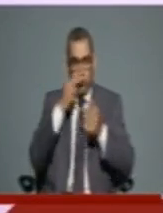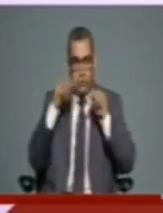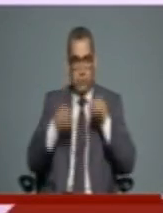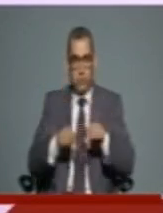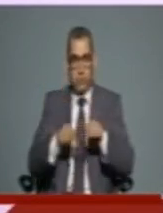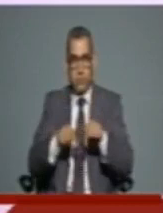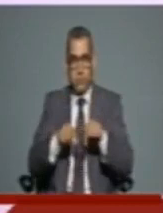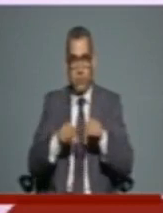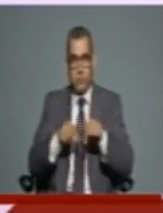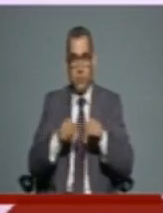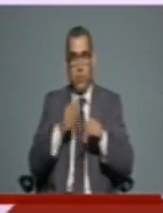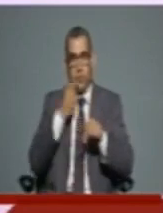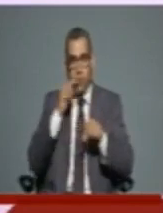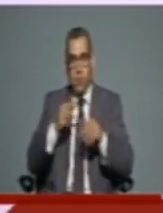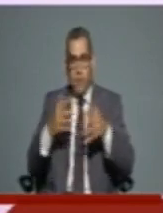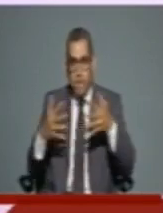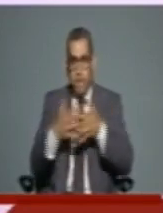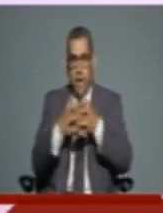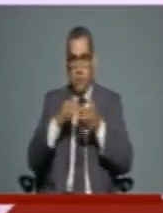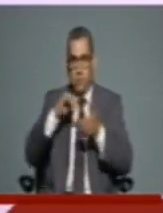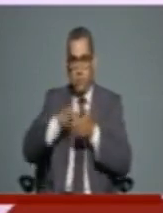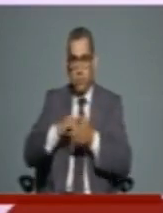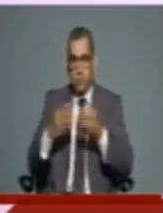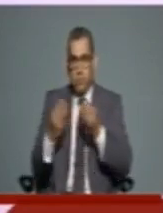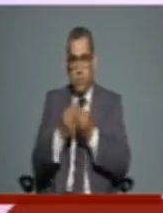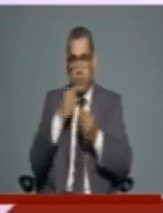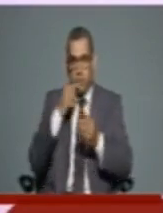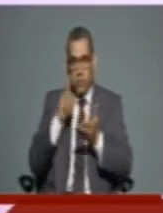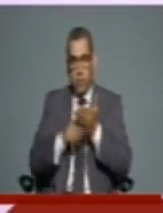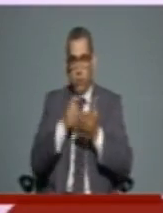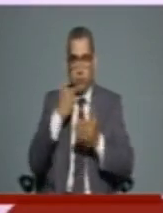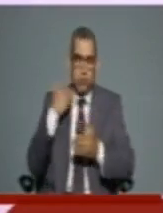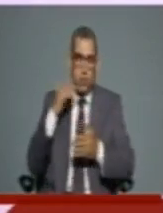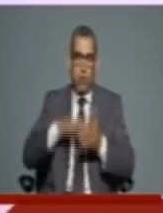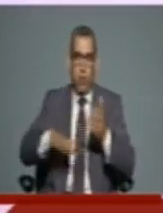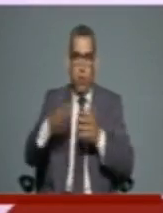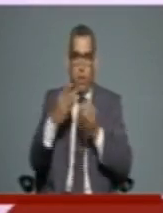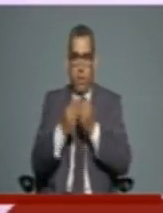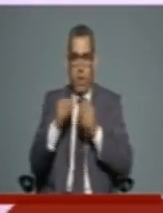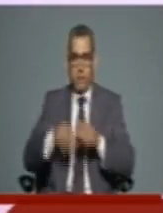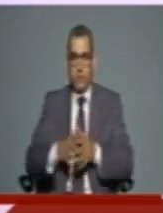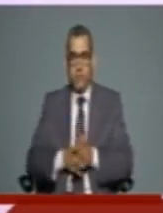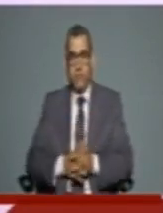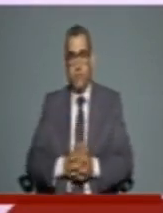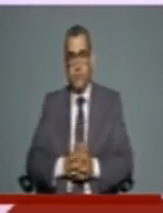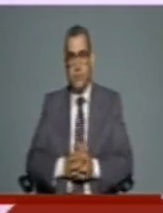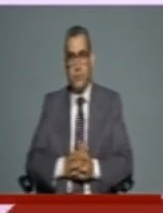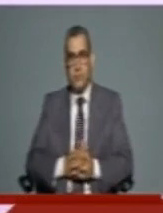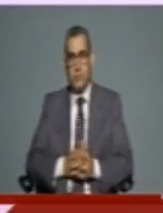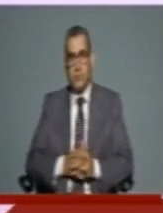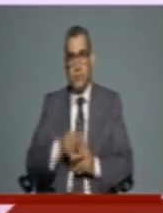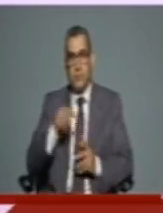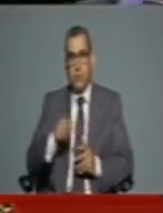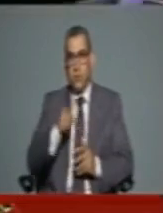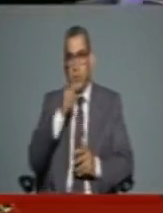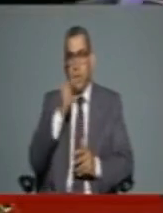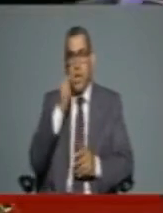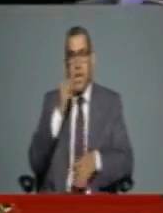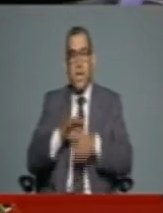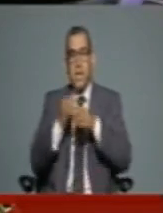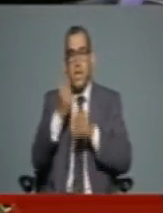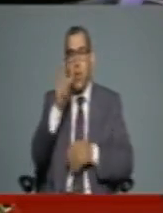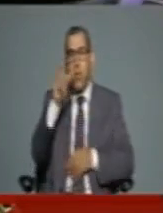ونكون جزء منه، وهذا شرف لنا جميعا. هدي مثال واحد من